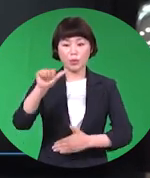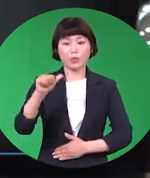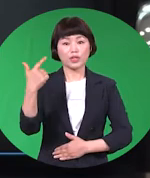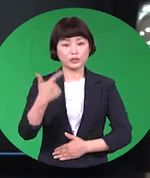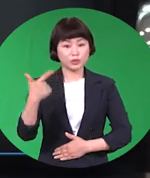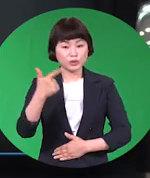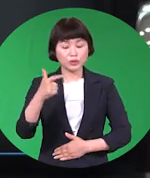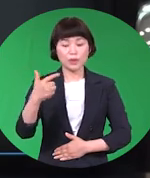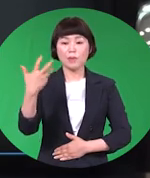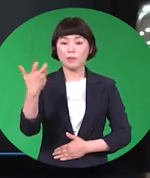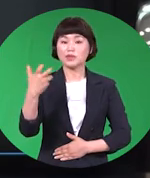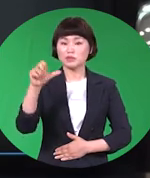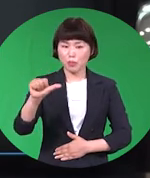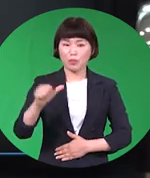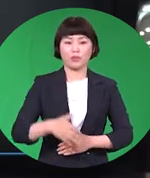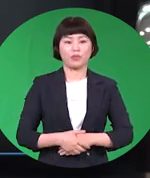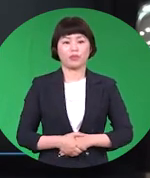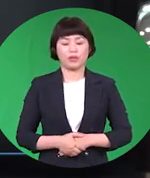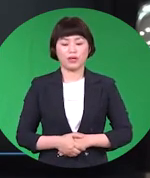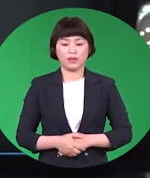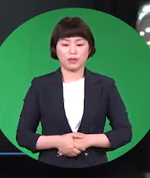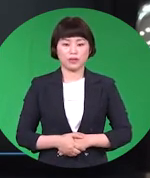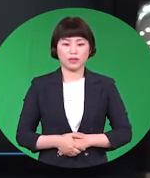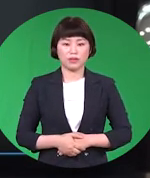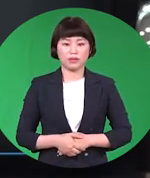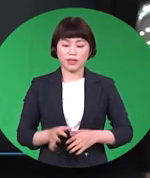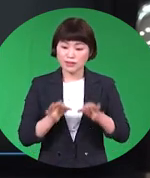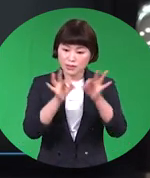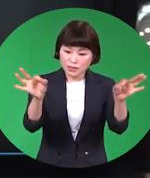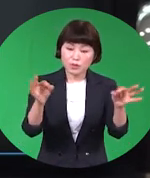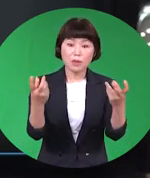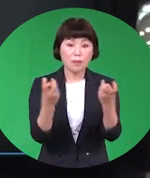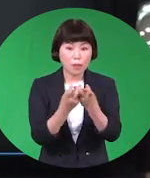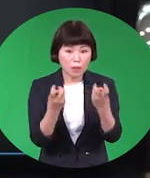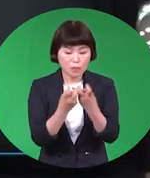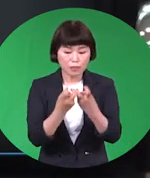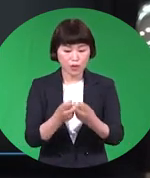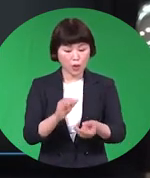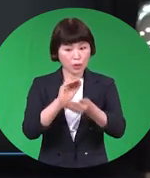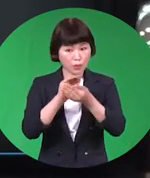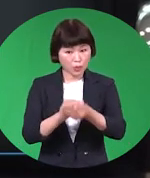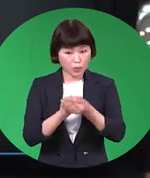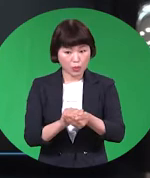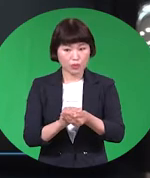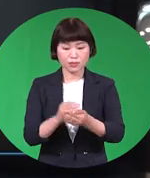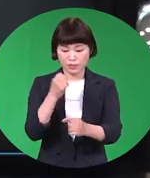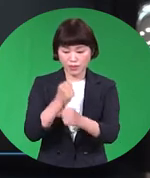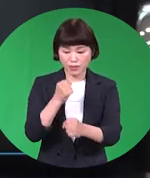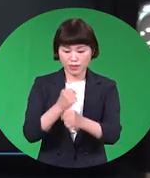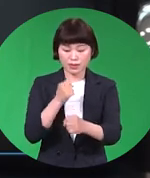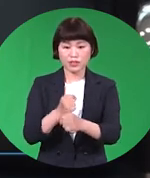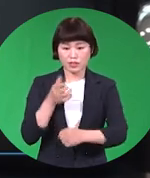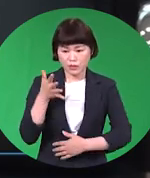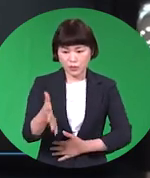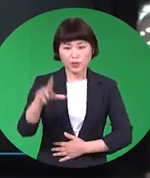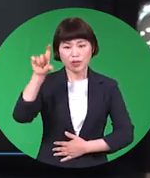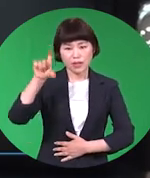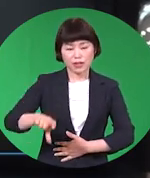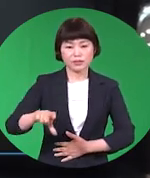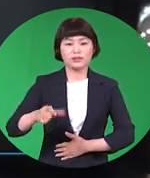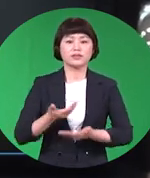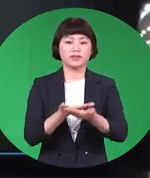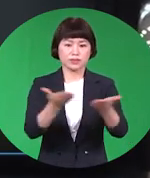6,085세대이며 지급 형식은 농협에서 발행한 정액 기프트카드로 지급할